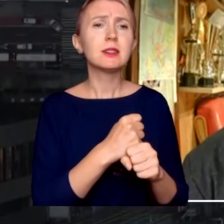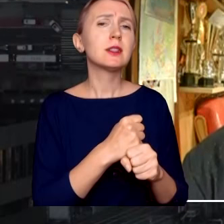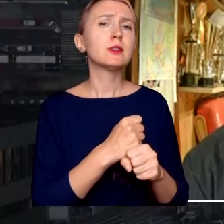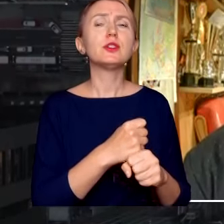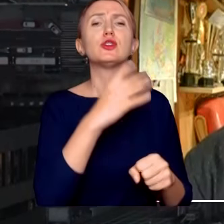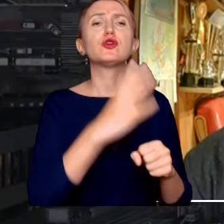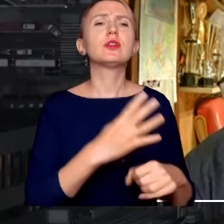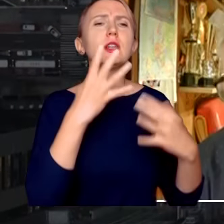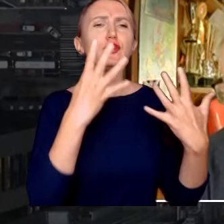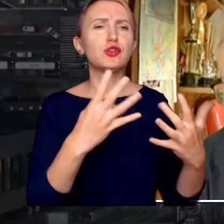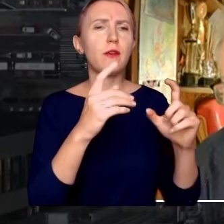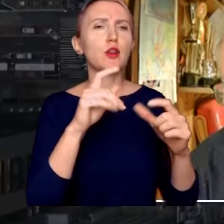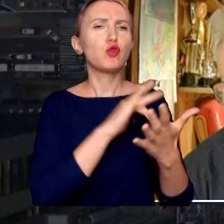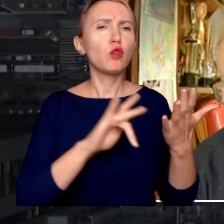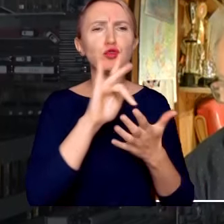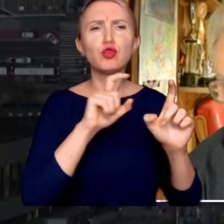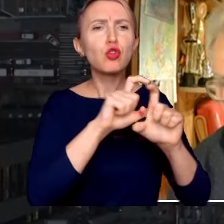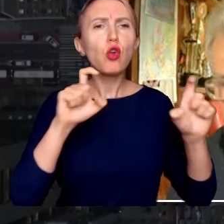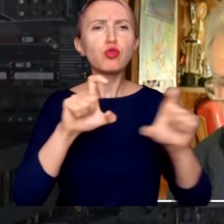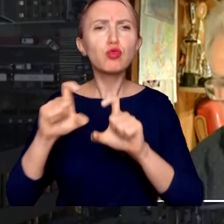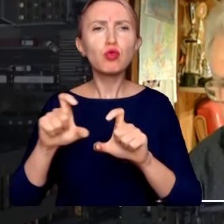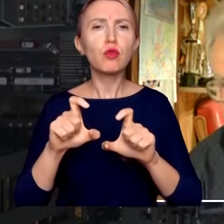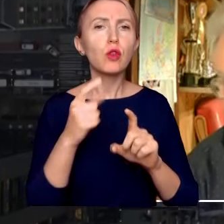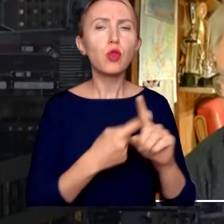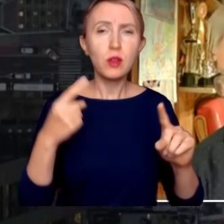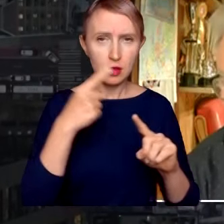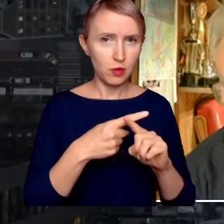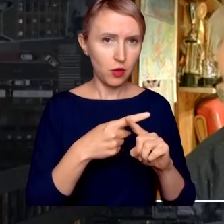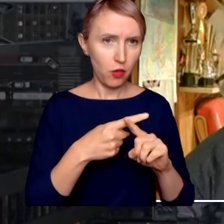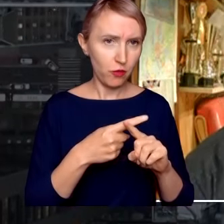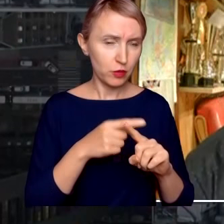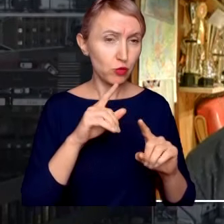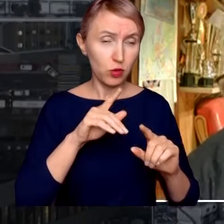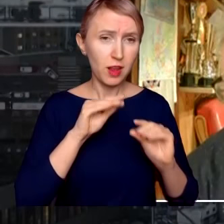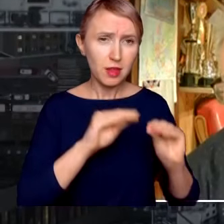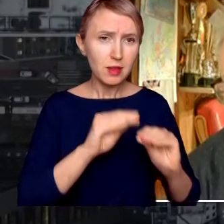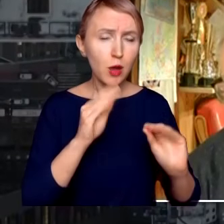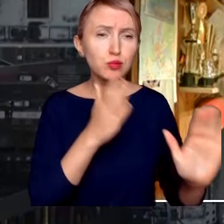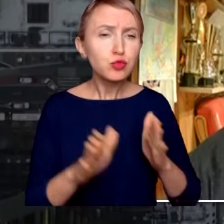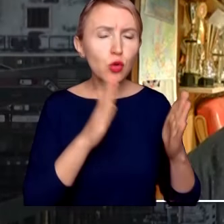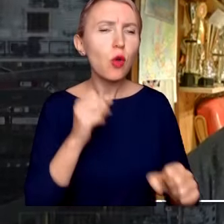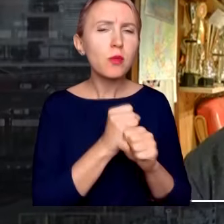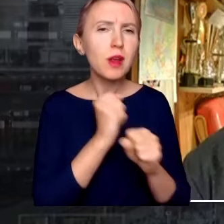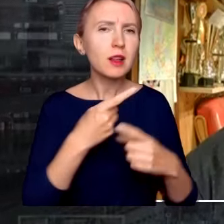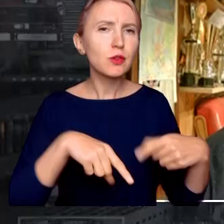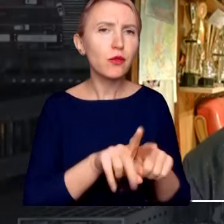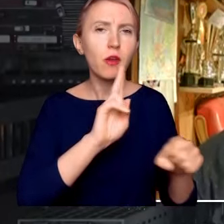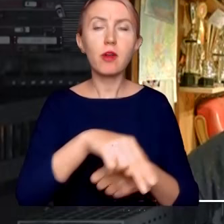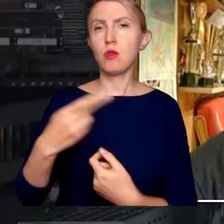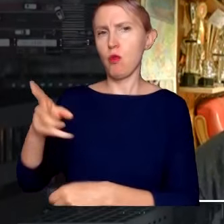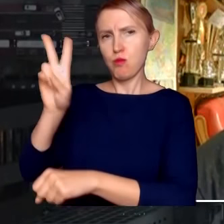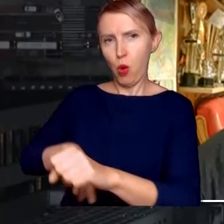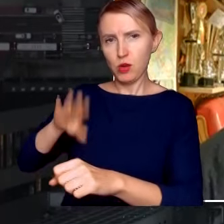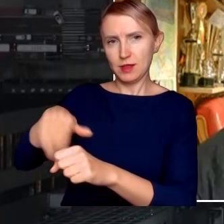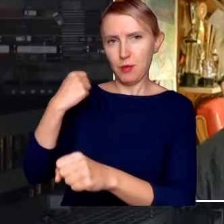49 ośrodków, czy 47 dodatkowo ma ich nauczyć, przysposobić do pracy. No mówię, w policji miesiące będą pracować. I